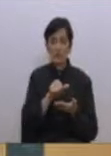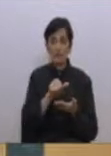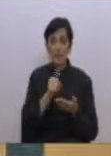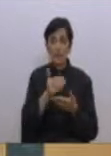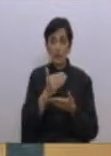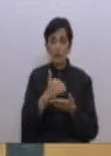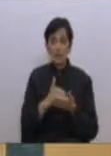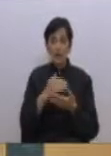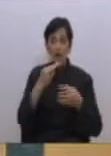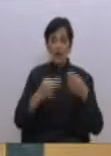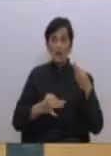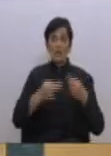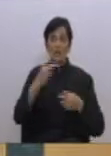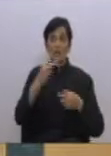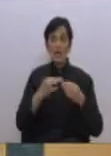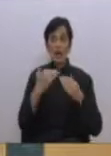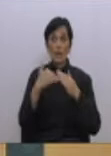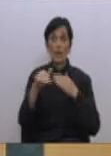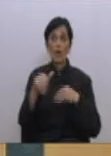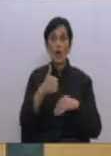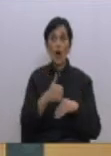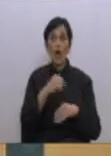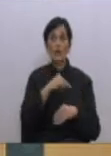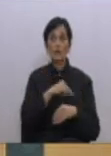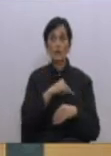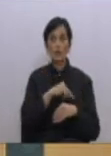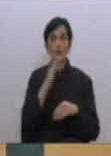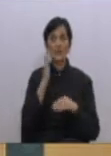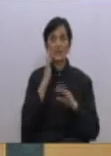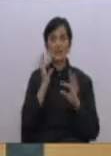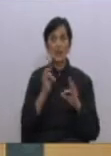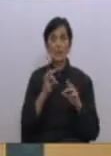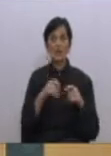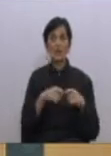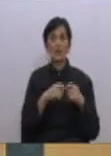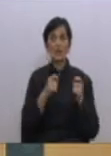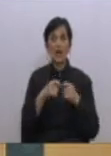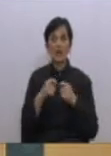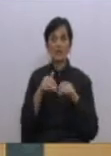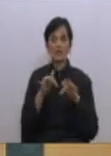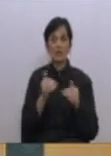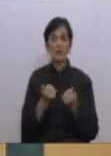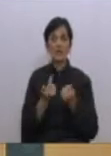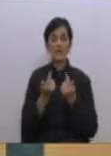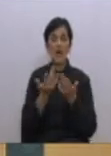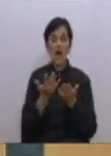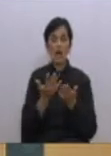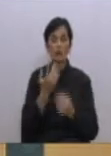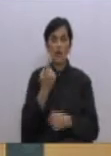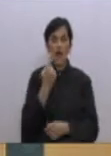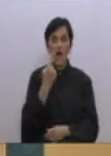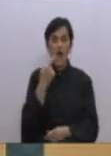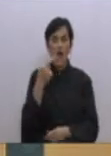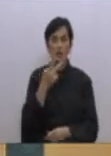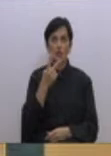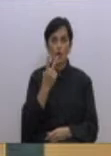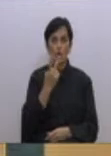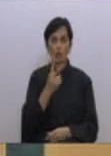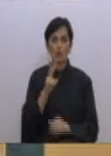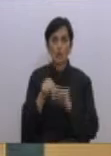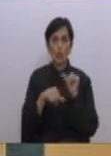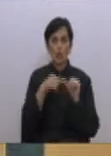შესაბამისად სასამართლოში გადაგზავნილი ადმინისტრაციული სამართალ დაგვების საქმეების რაოდენობა შეადგინა 1-2022